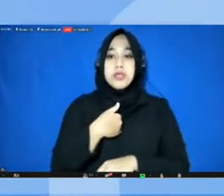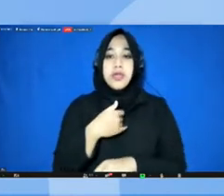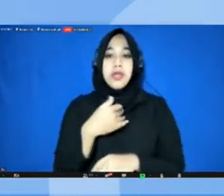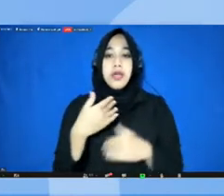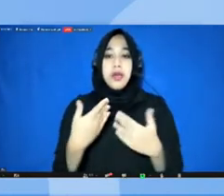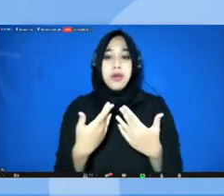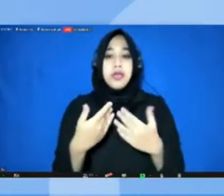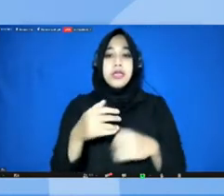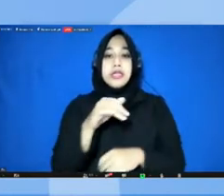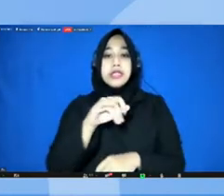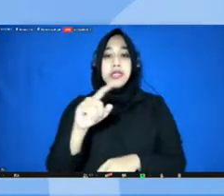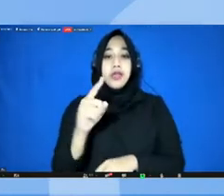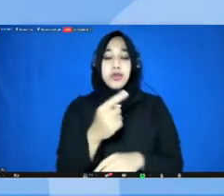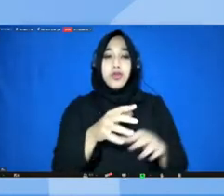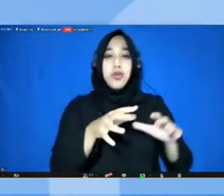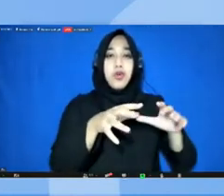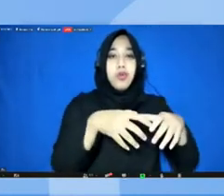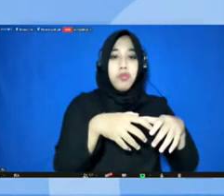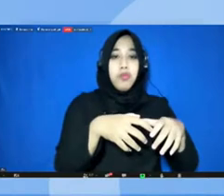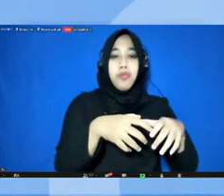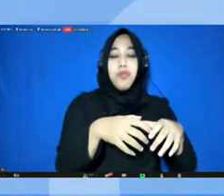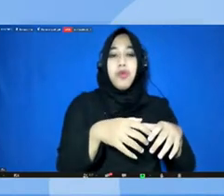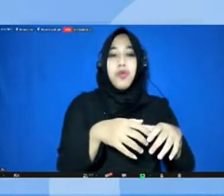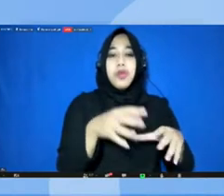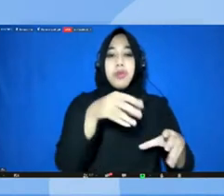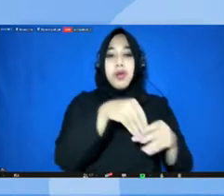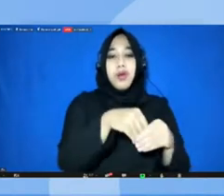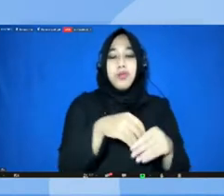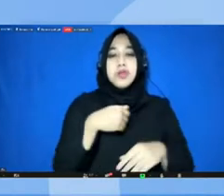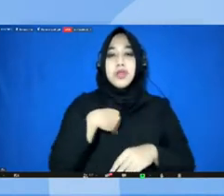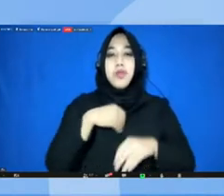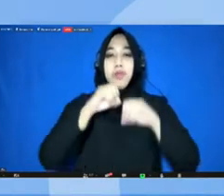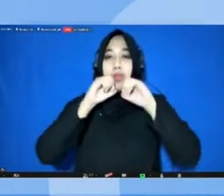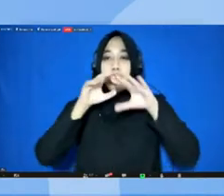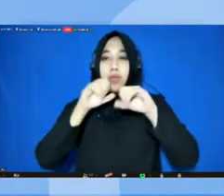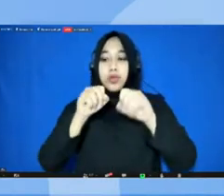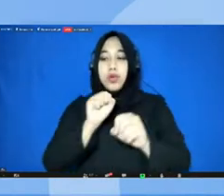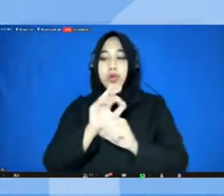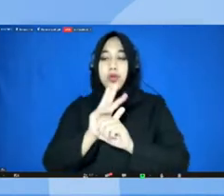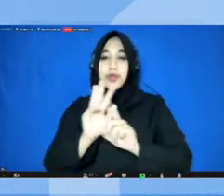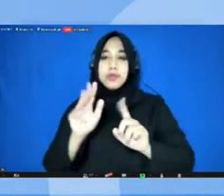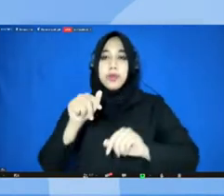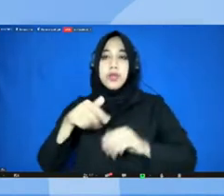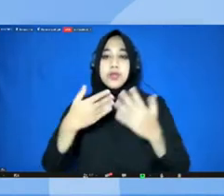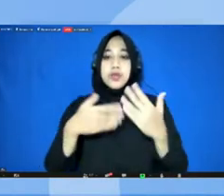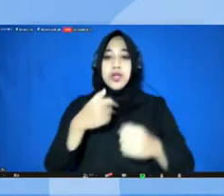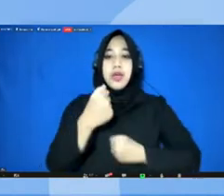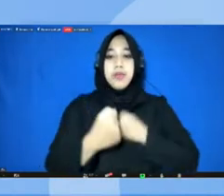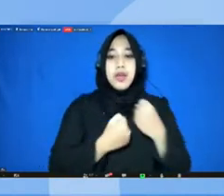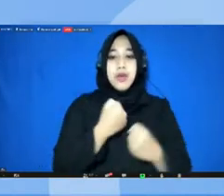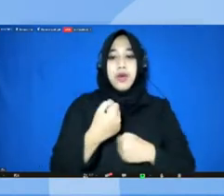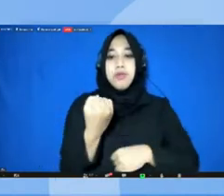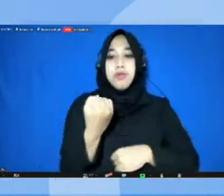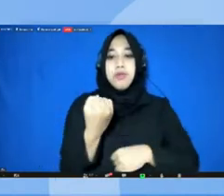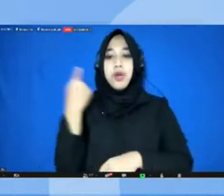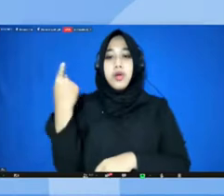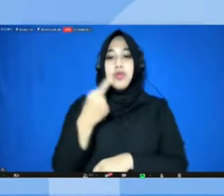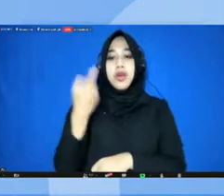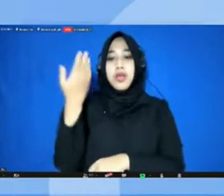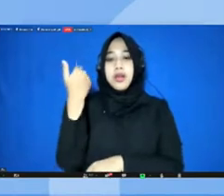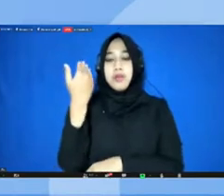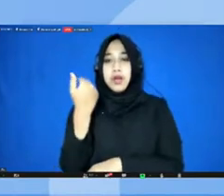merupakan salah satu bagian dari hal tersebut, yaitu sebagai promotor COVID-19 yang sudah kami lakukan dalam beberapa bulan kemarin,